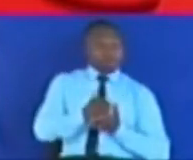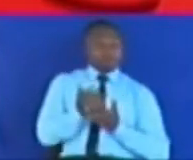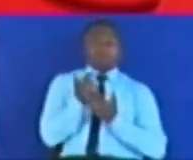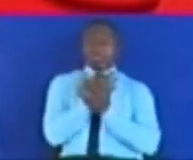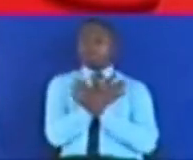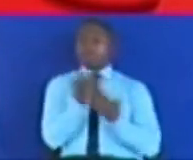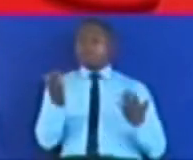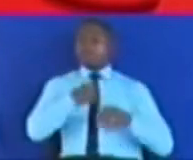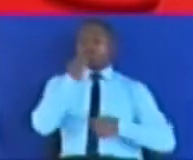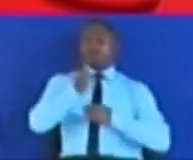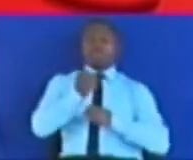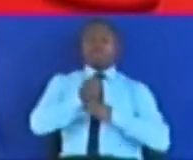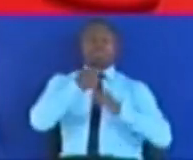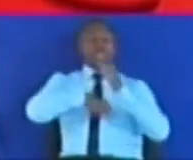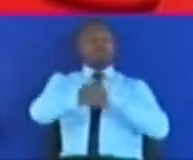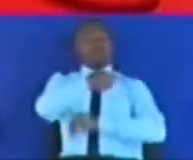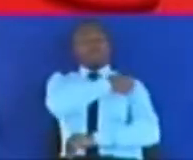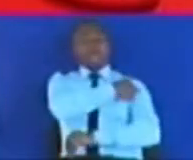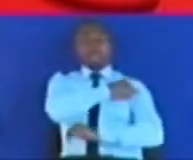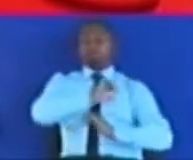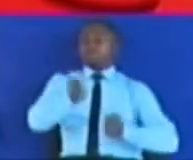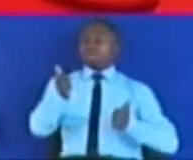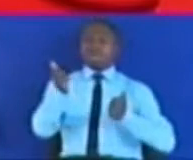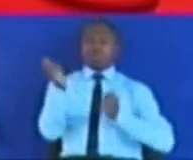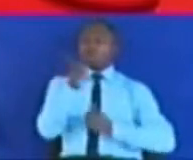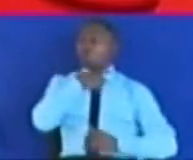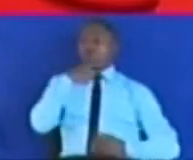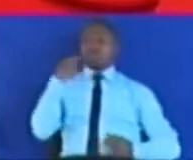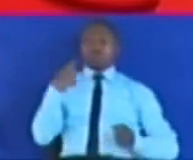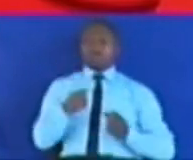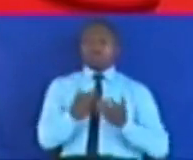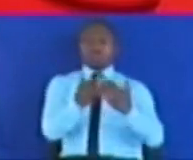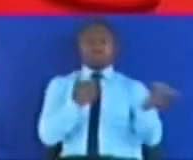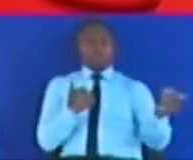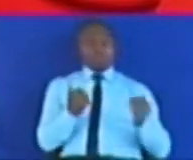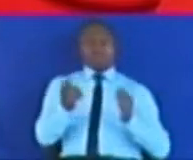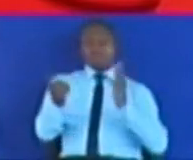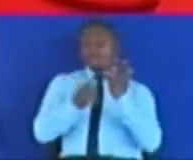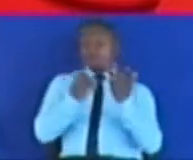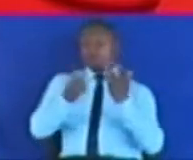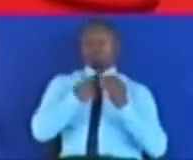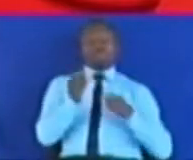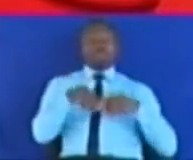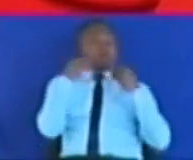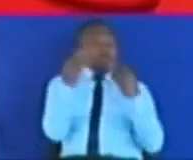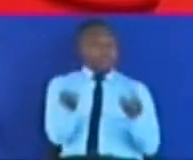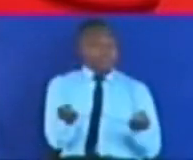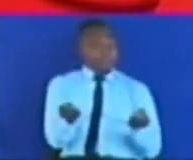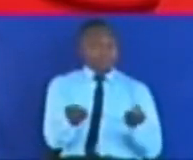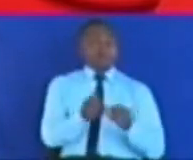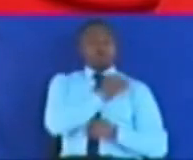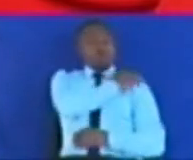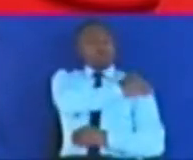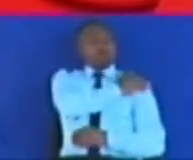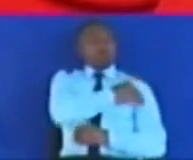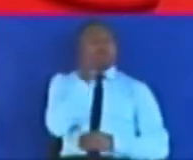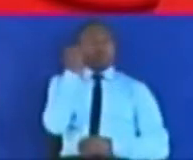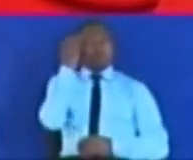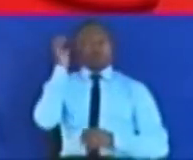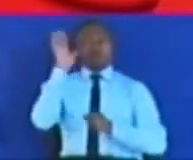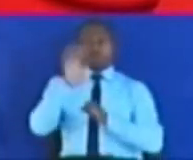ya watumishi hospitali ya Kahama hawatoshi. Kwa sababu ya hiyo takwimu niliyoitoa kwamba wanaatendi wagonjwa wengi kwa